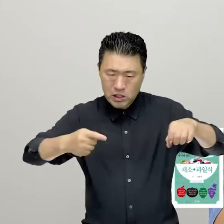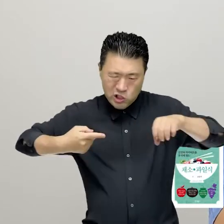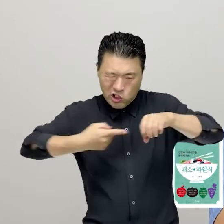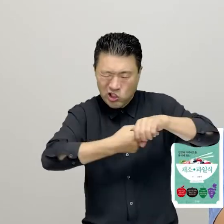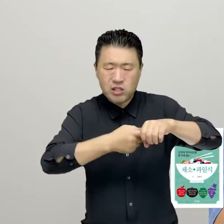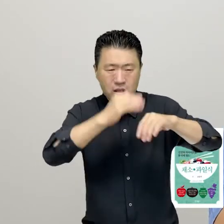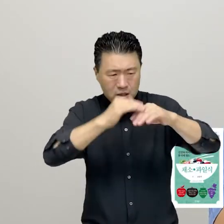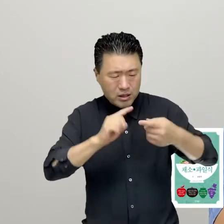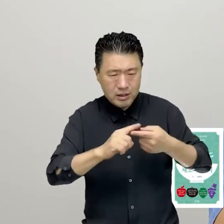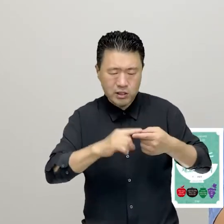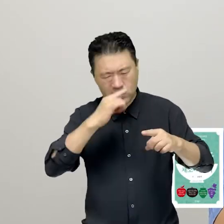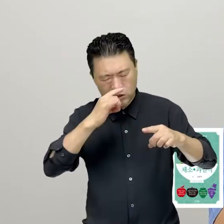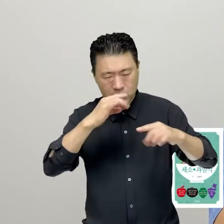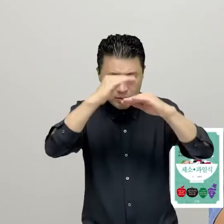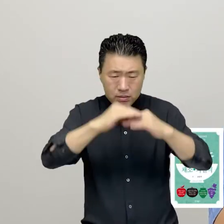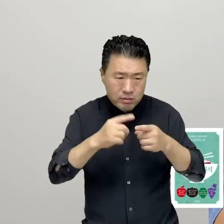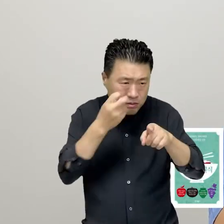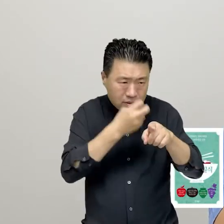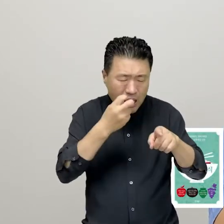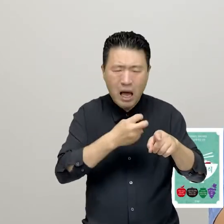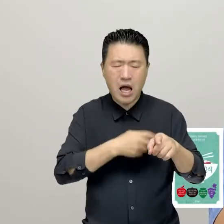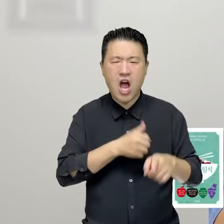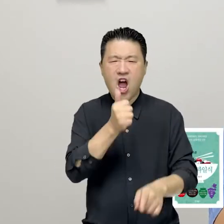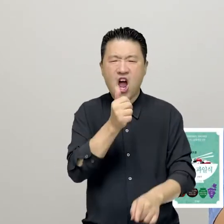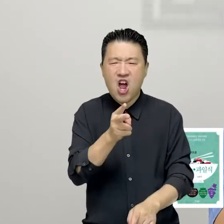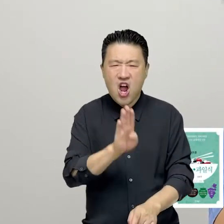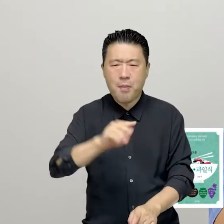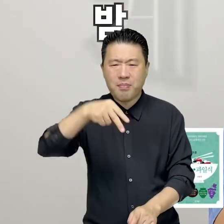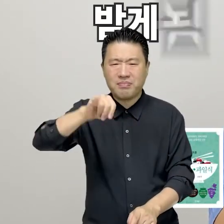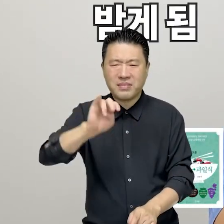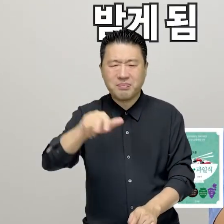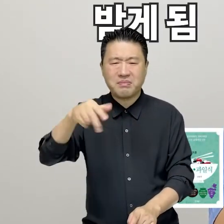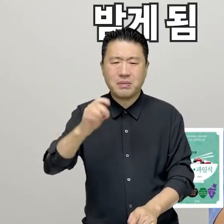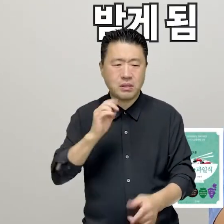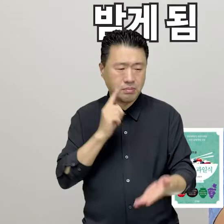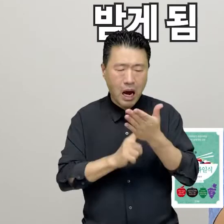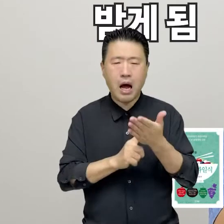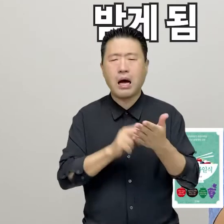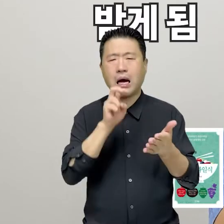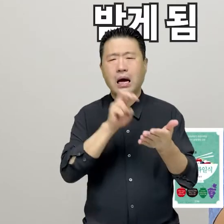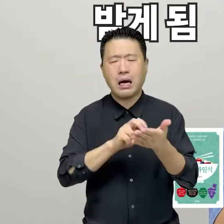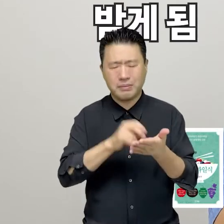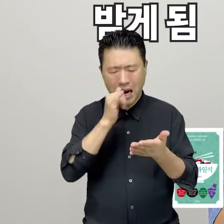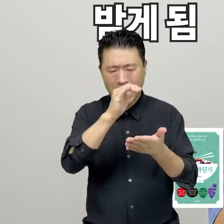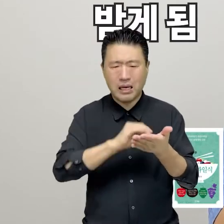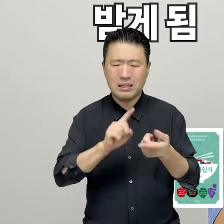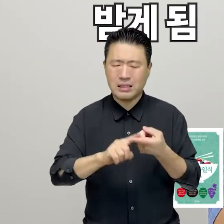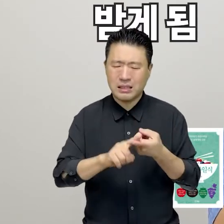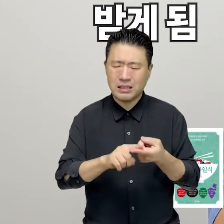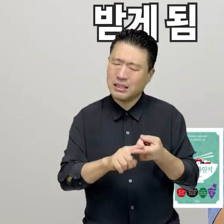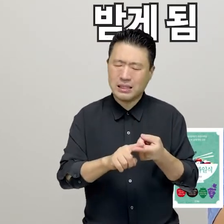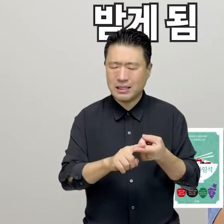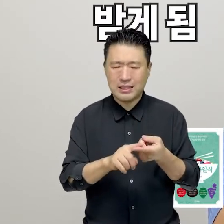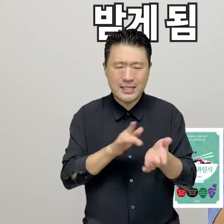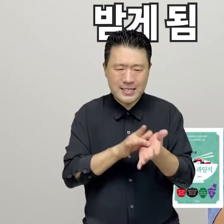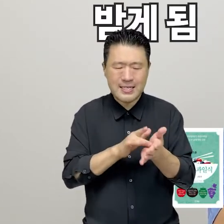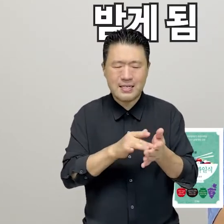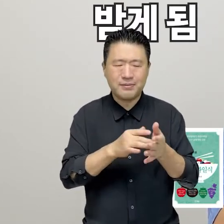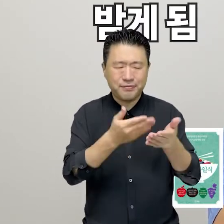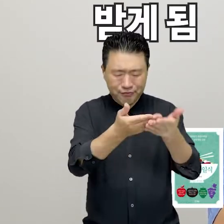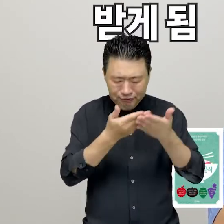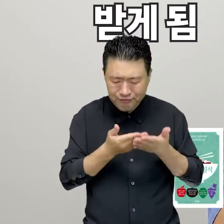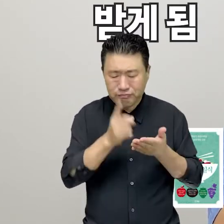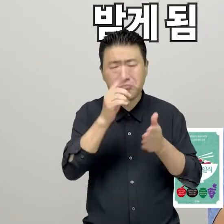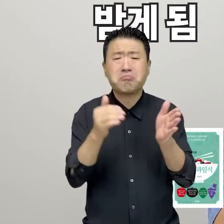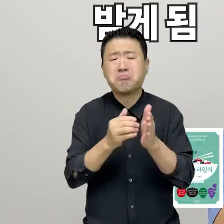관상동맥 조영술까지 받았지만 불안전성 협심증이라는 진단만 받고 동맥경화 예방약을